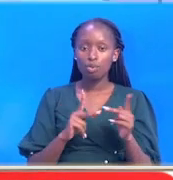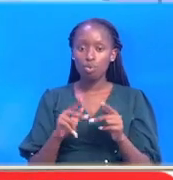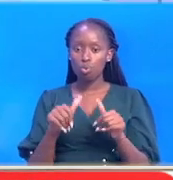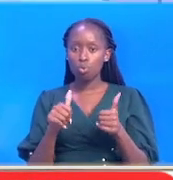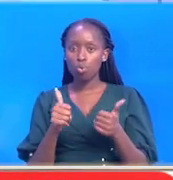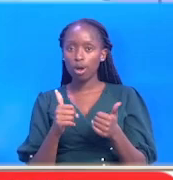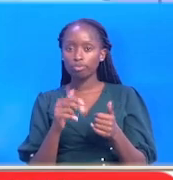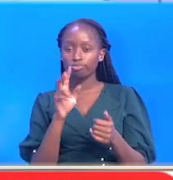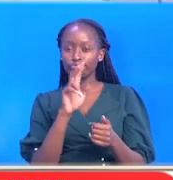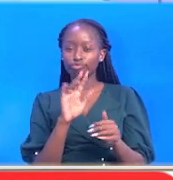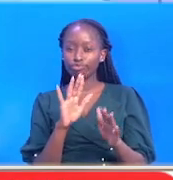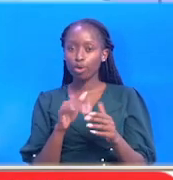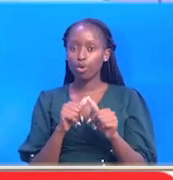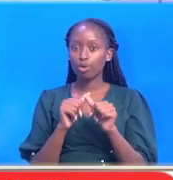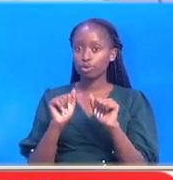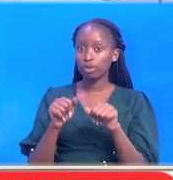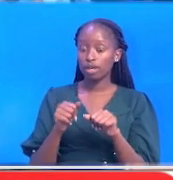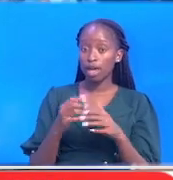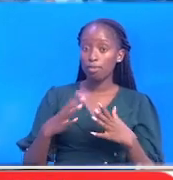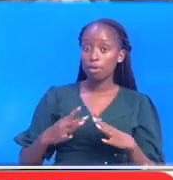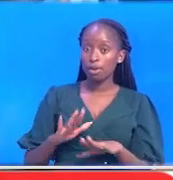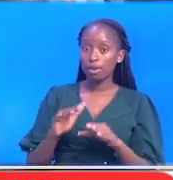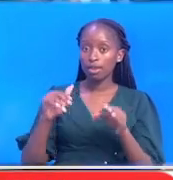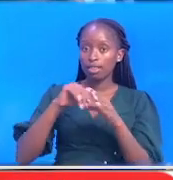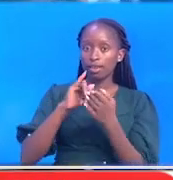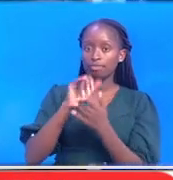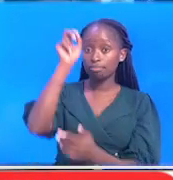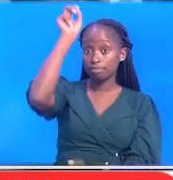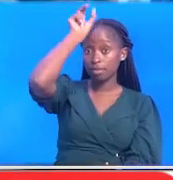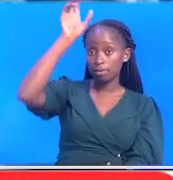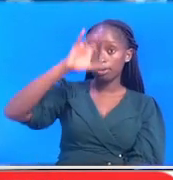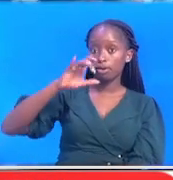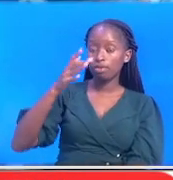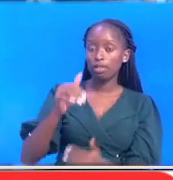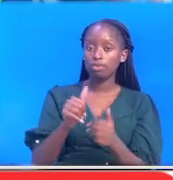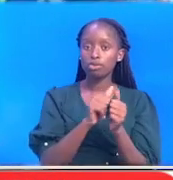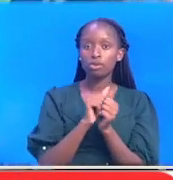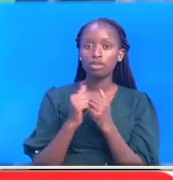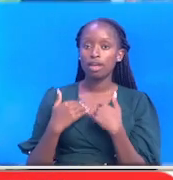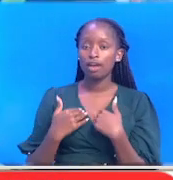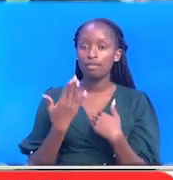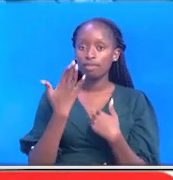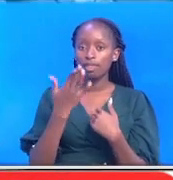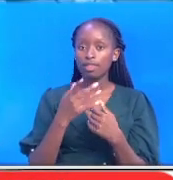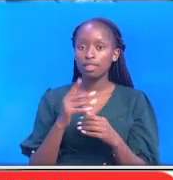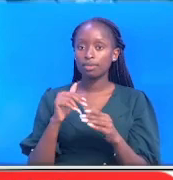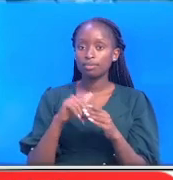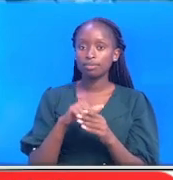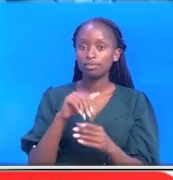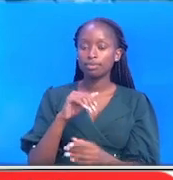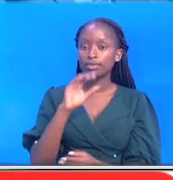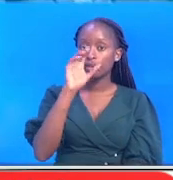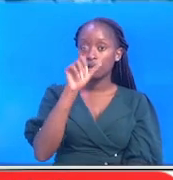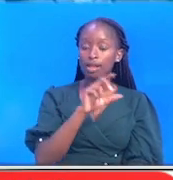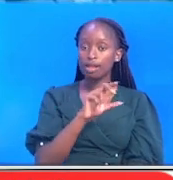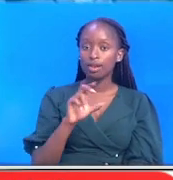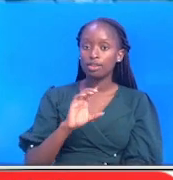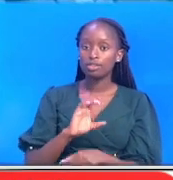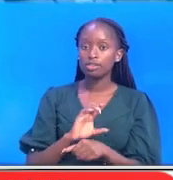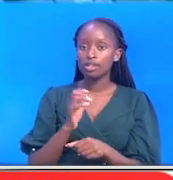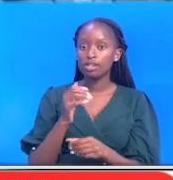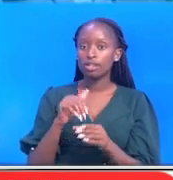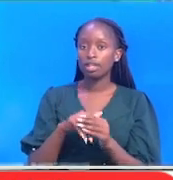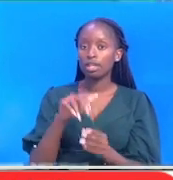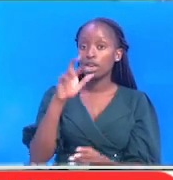ya wakazi kutoka kaunti ya Kiambu pia walikusanyika katika kanisa Katoliki la St. Francis of Assisi mjini